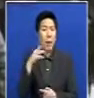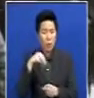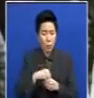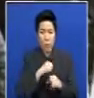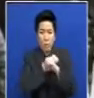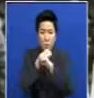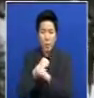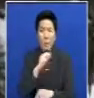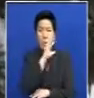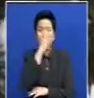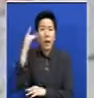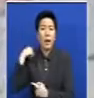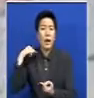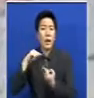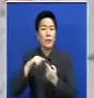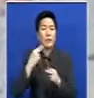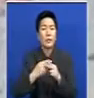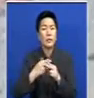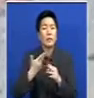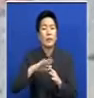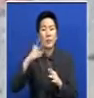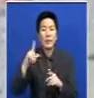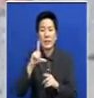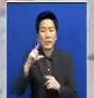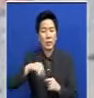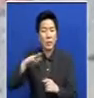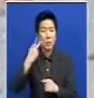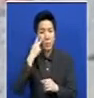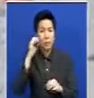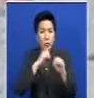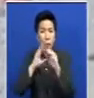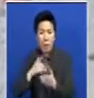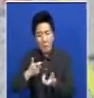ที่อนุรักษ์เช่นอุทยานแห่งชาติเยลโลสโตนซึ่งทำให้ปลอดภัยจากการถูกล่า